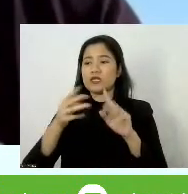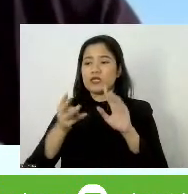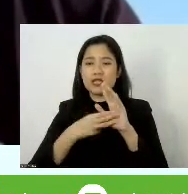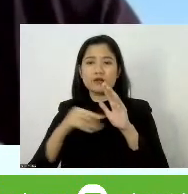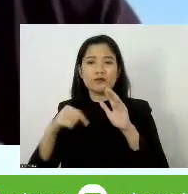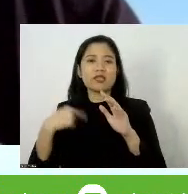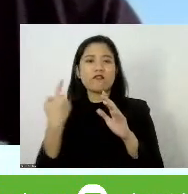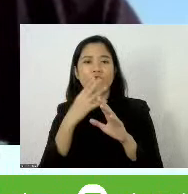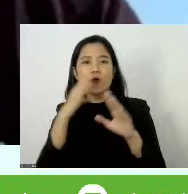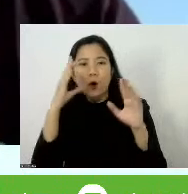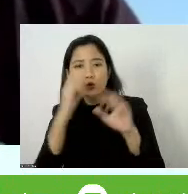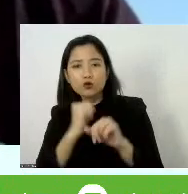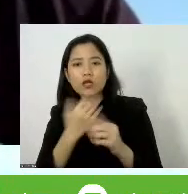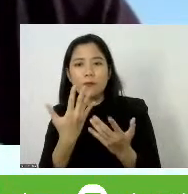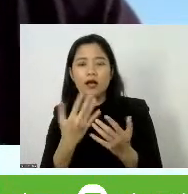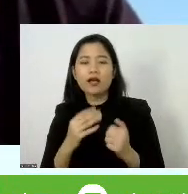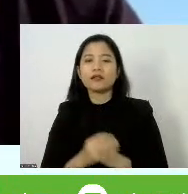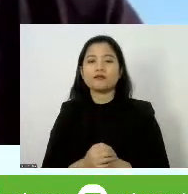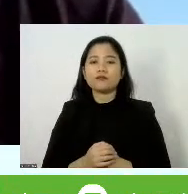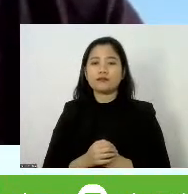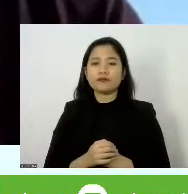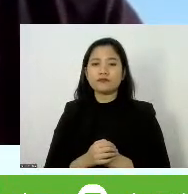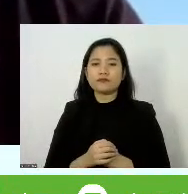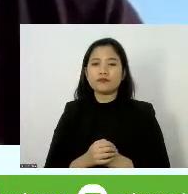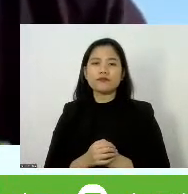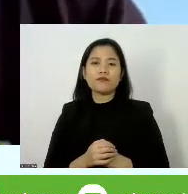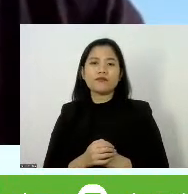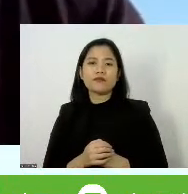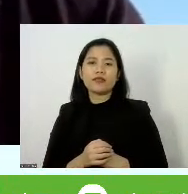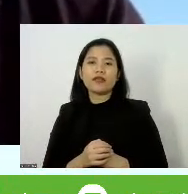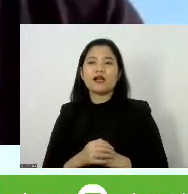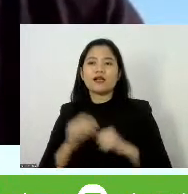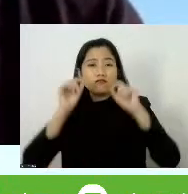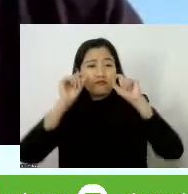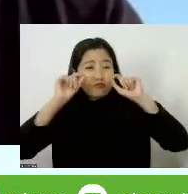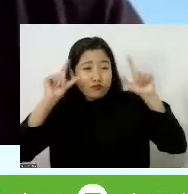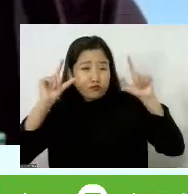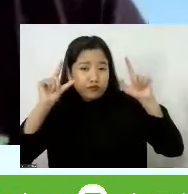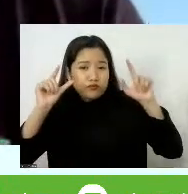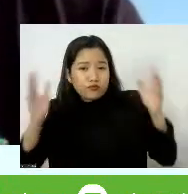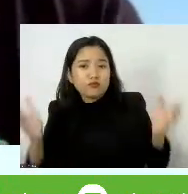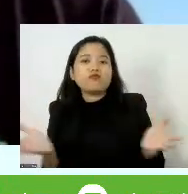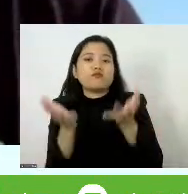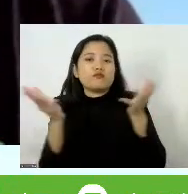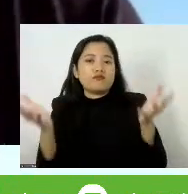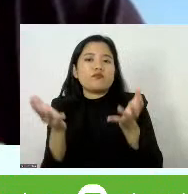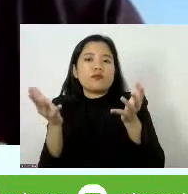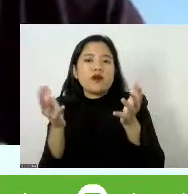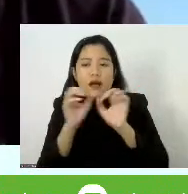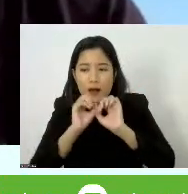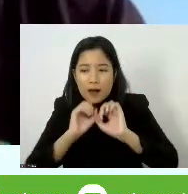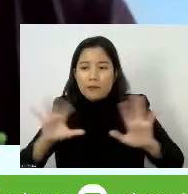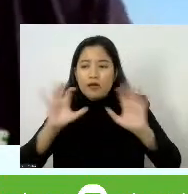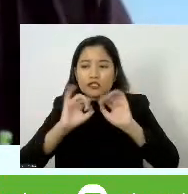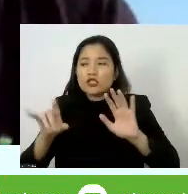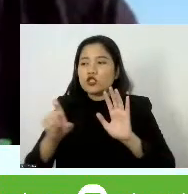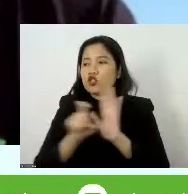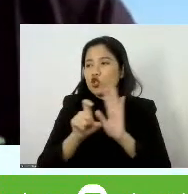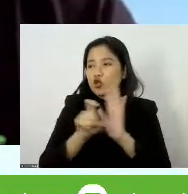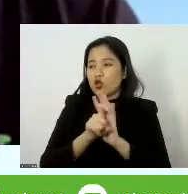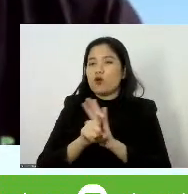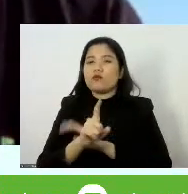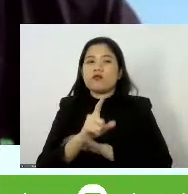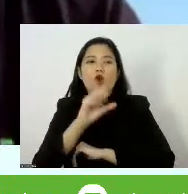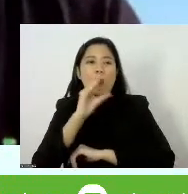fokus diceluk kecil tapi ini juga penting yaitu wernas racing kampanye ngomongin produk misalnya aku